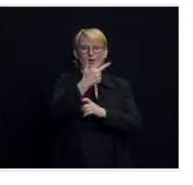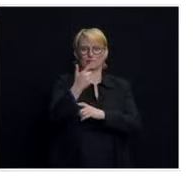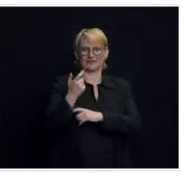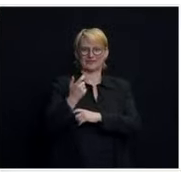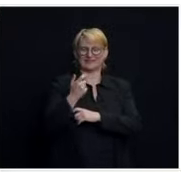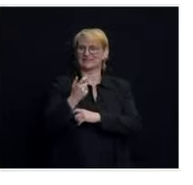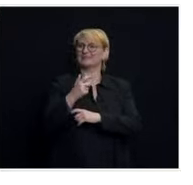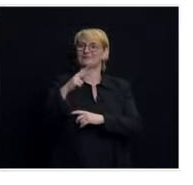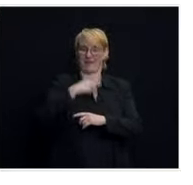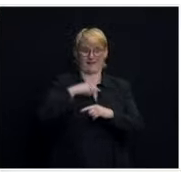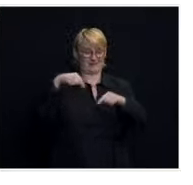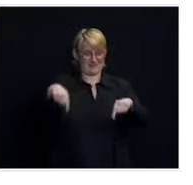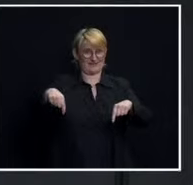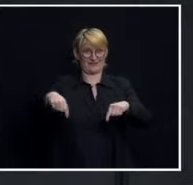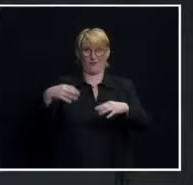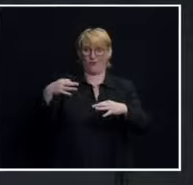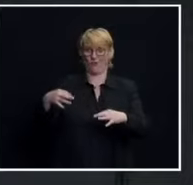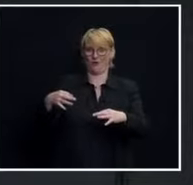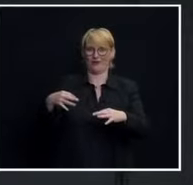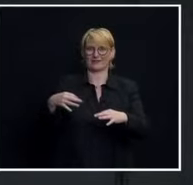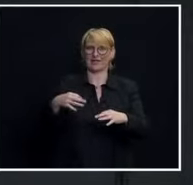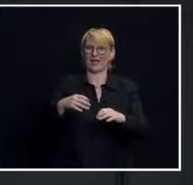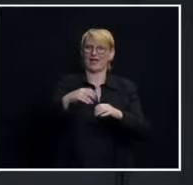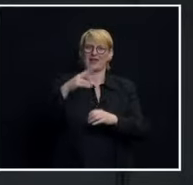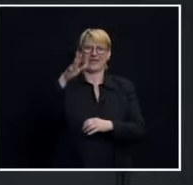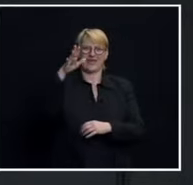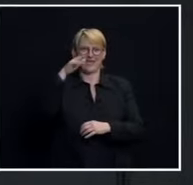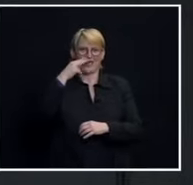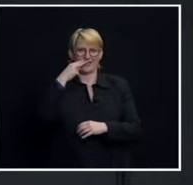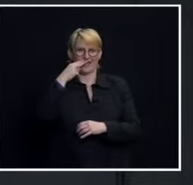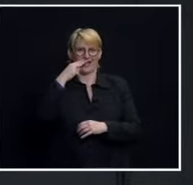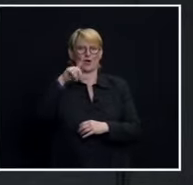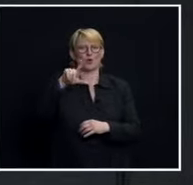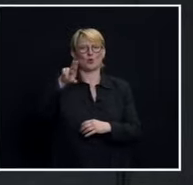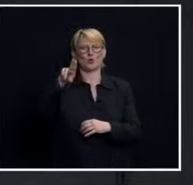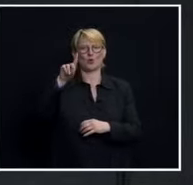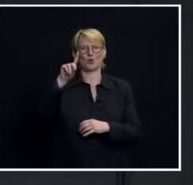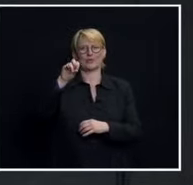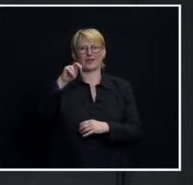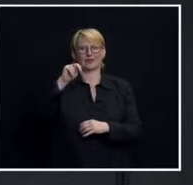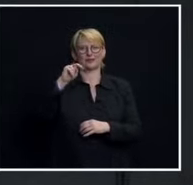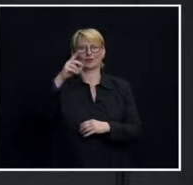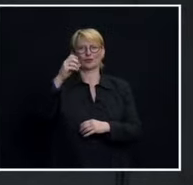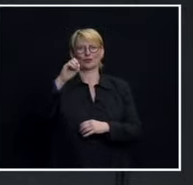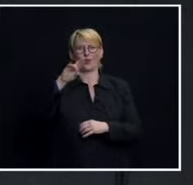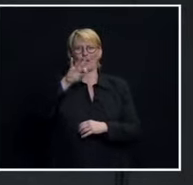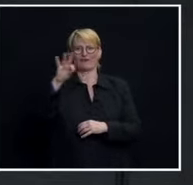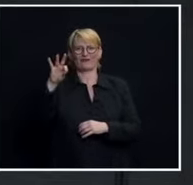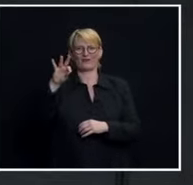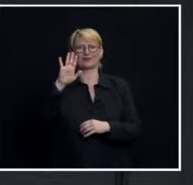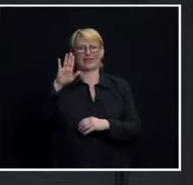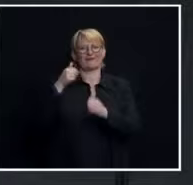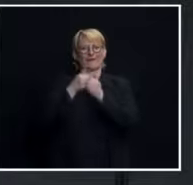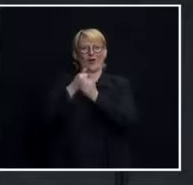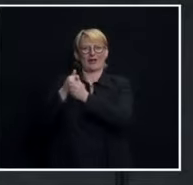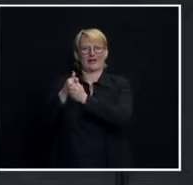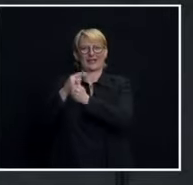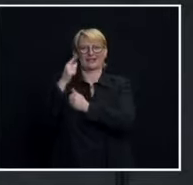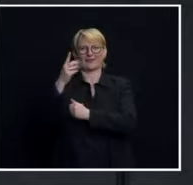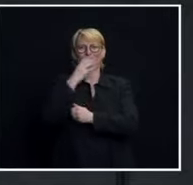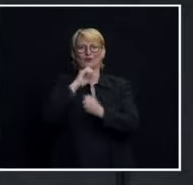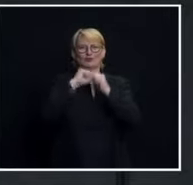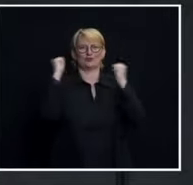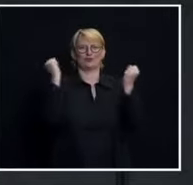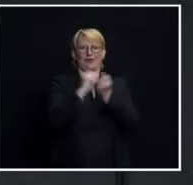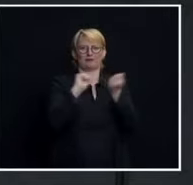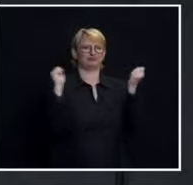Ort, der perfide Staatsstreich von Hitler, Ludendorff und deren Gefolgsleuten gescheitert, mit dem